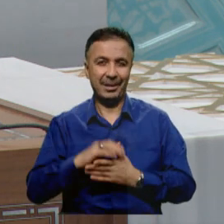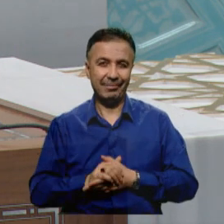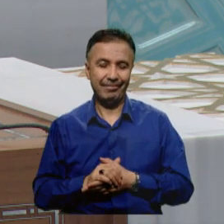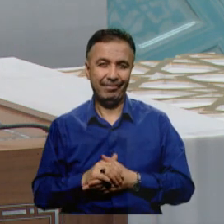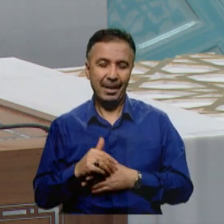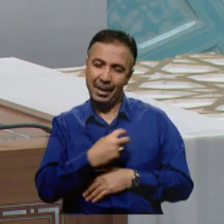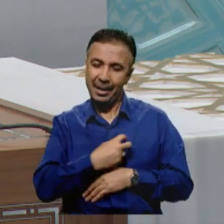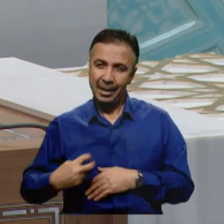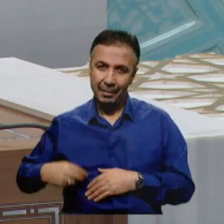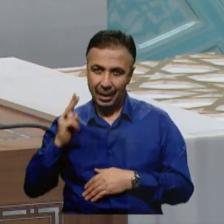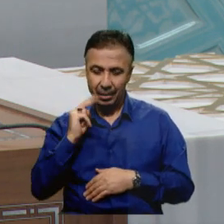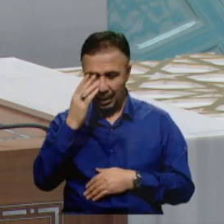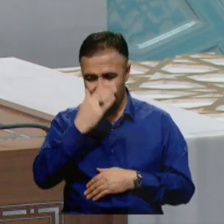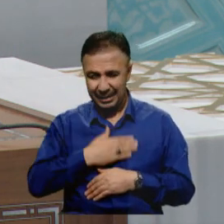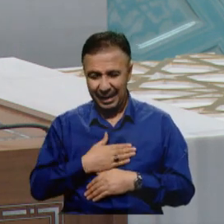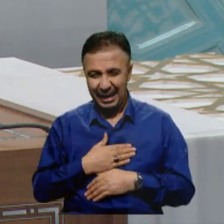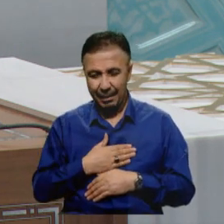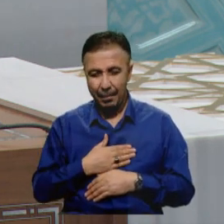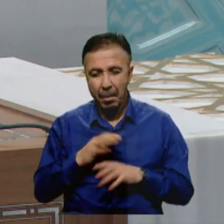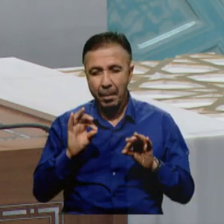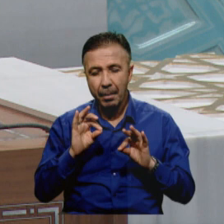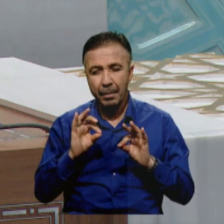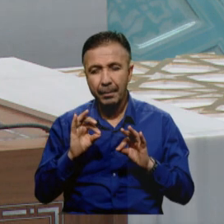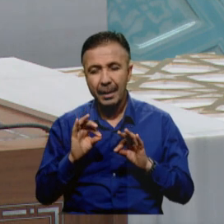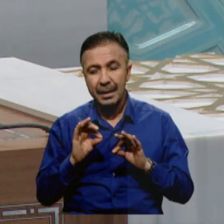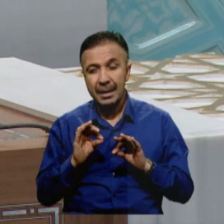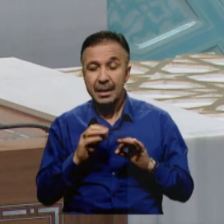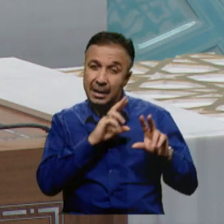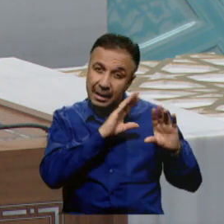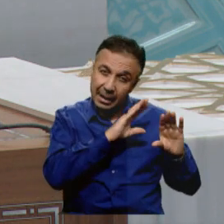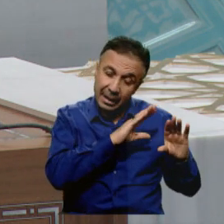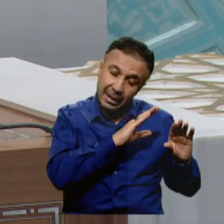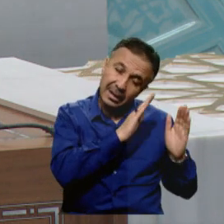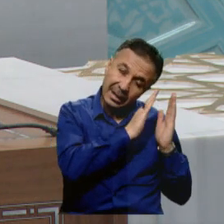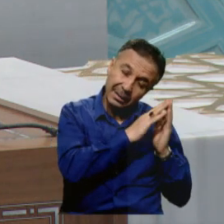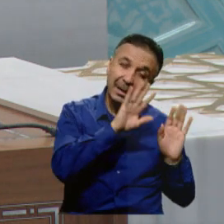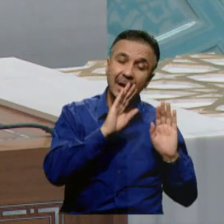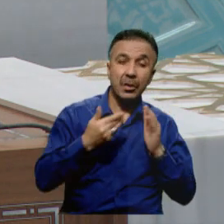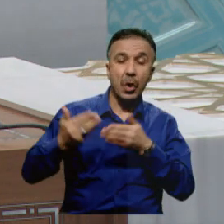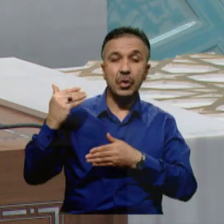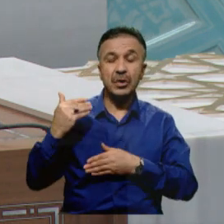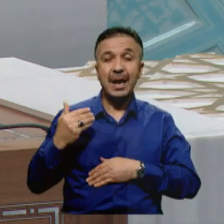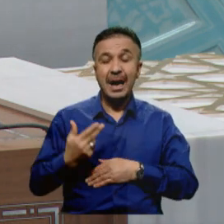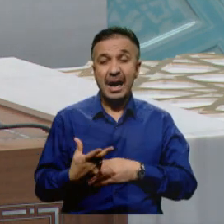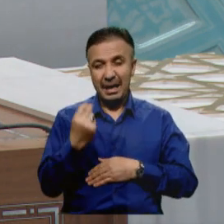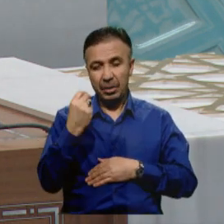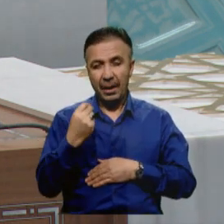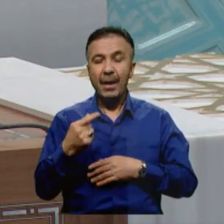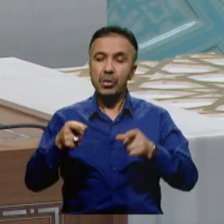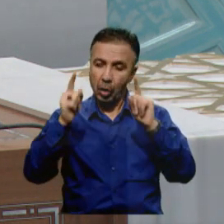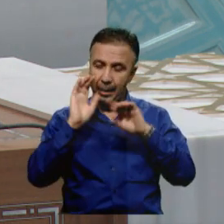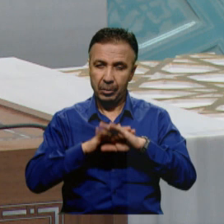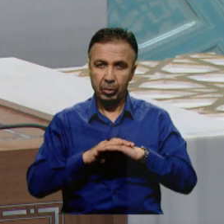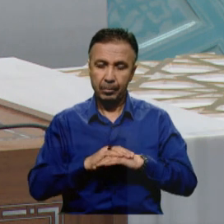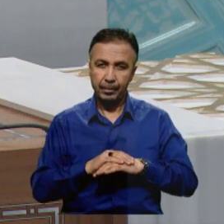Vesselam her akşam yatmadan önce 70 defa, 100 defa tevbe istiğfar ediyor ya, estağfurullah diyor. Kendini